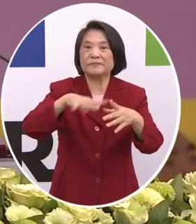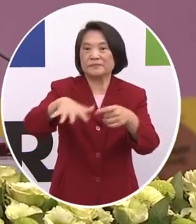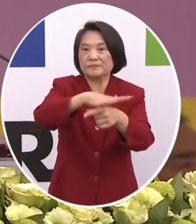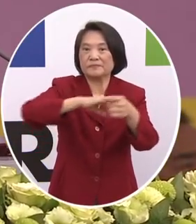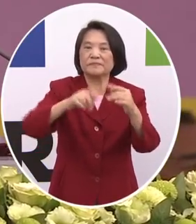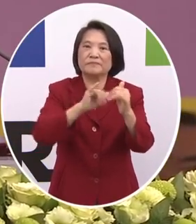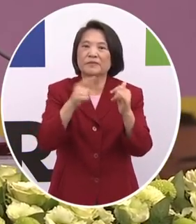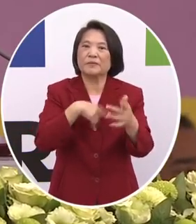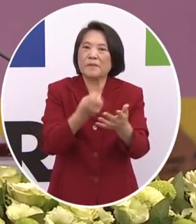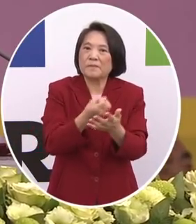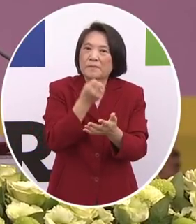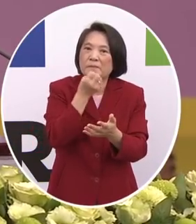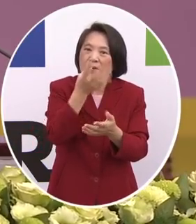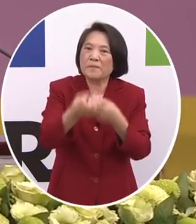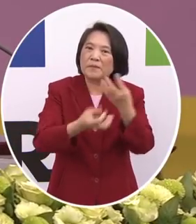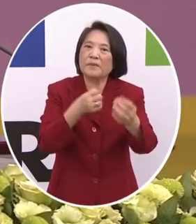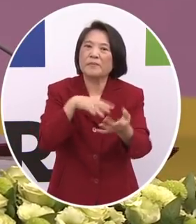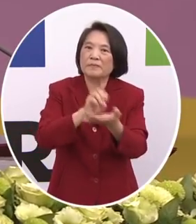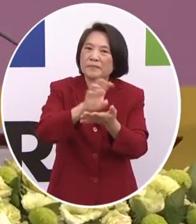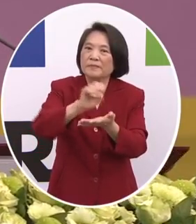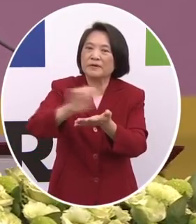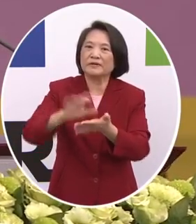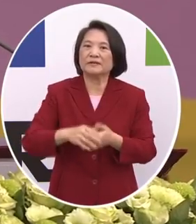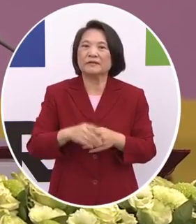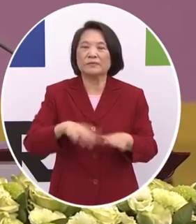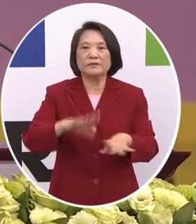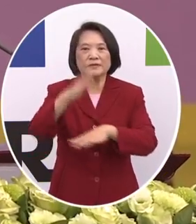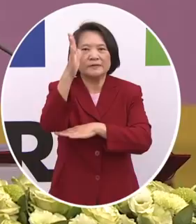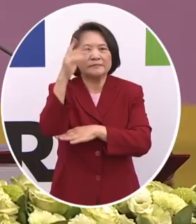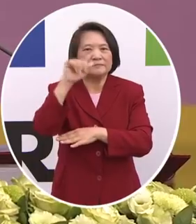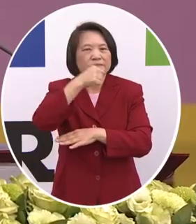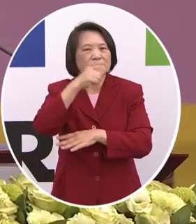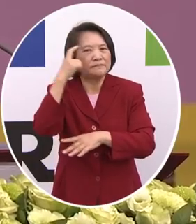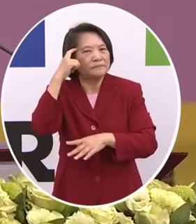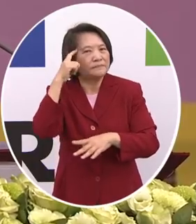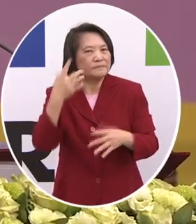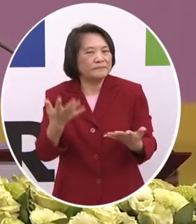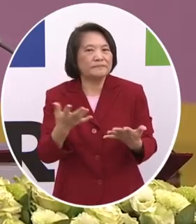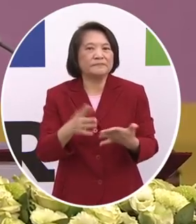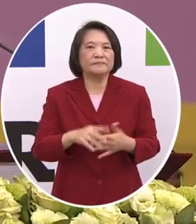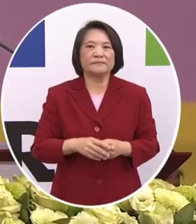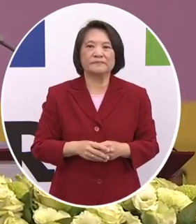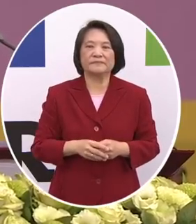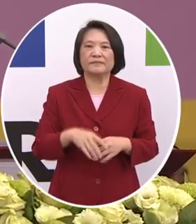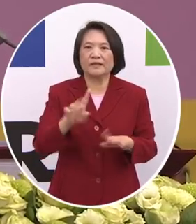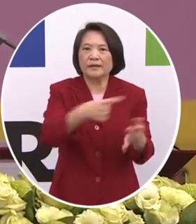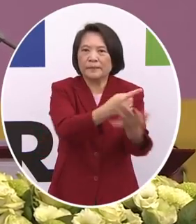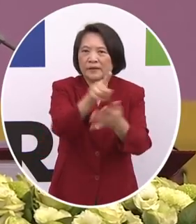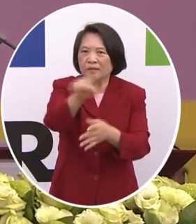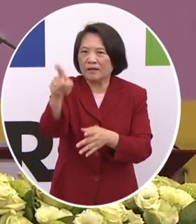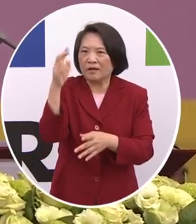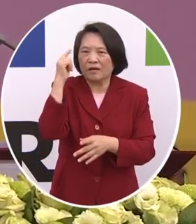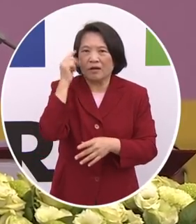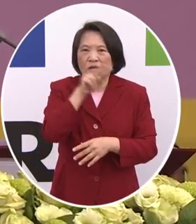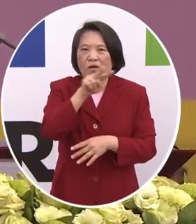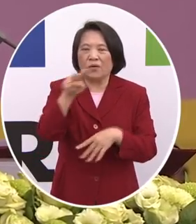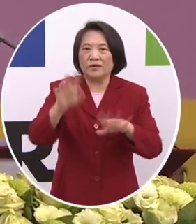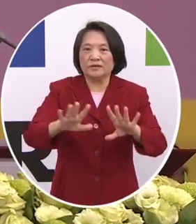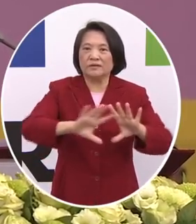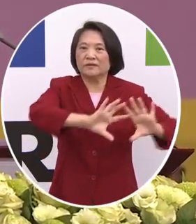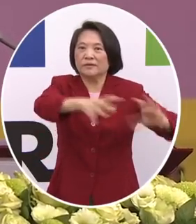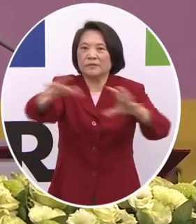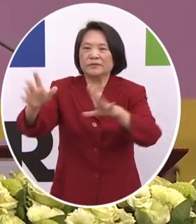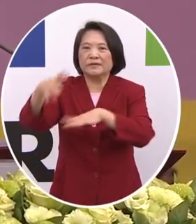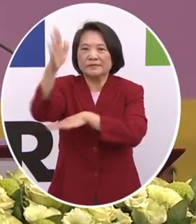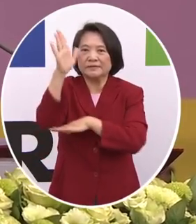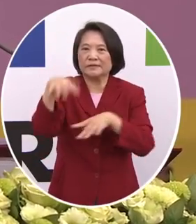说明我们政府的因应之道。相信大家都观察到，国际政经的局